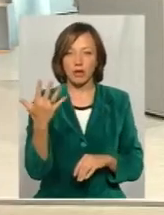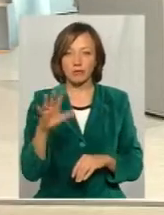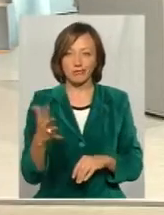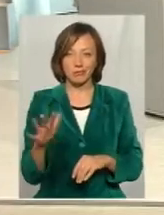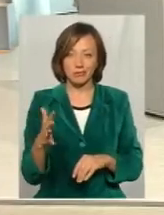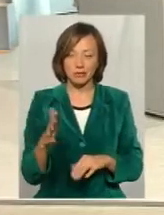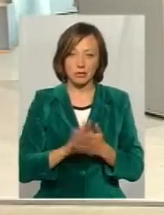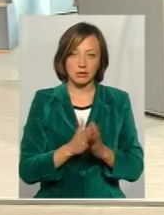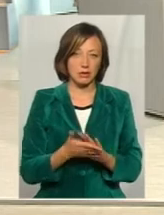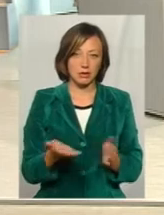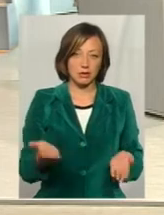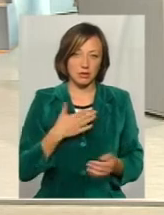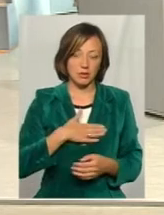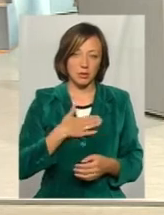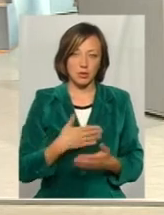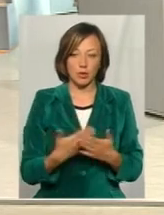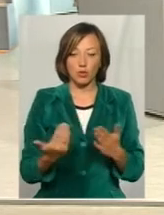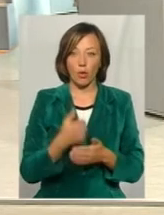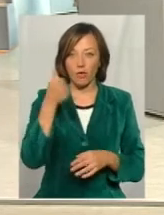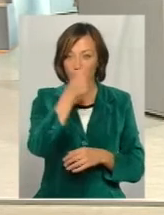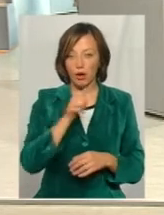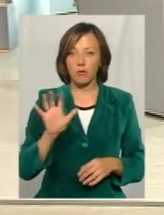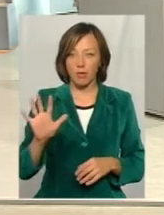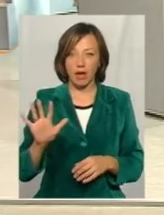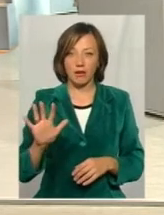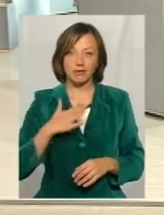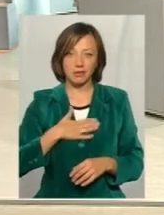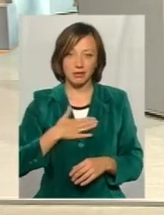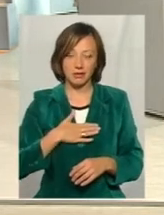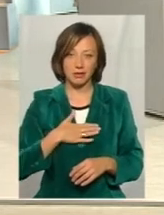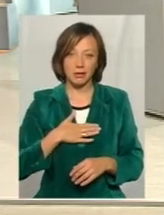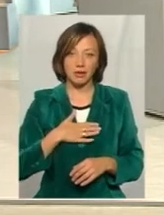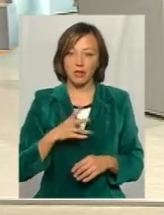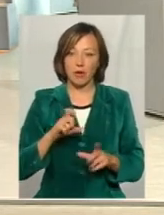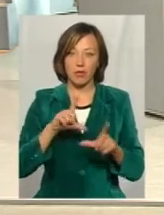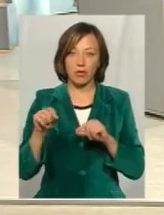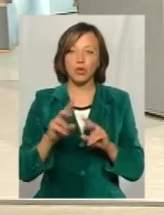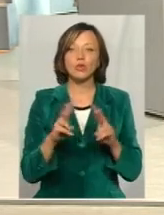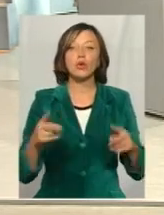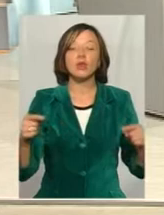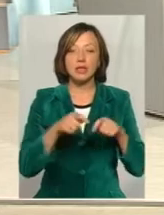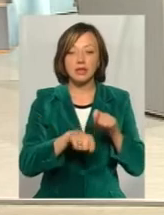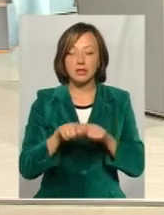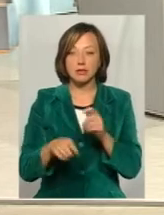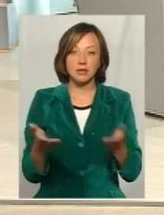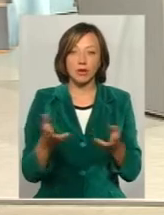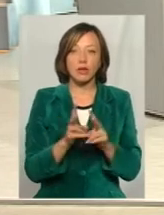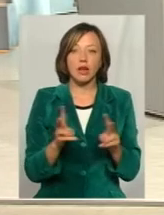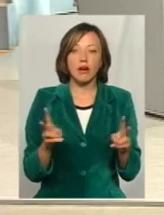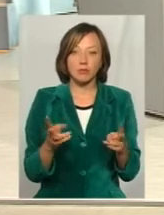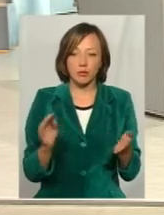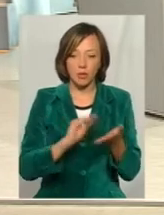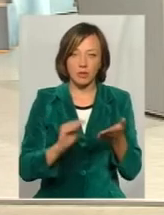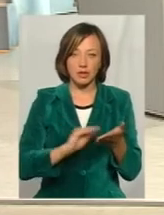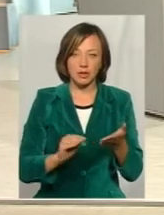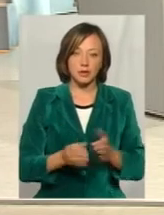в такому собі, да? І з нового року якраз оті 5, які в гіршому стані, чи вони не поїдуть, хто це має стежити, чи є це якось чітко